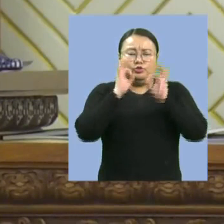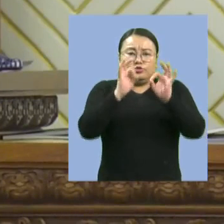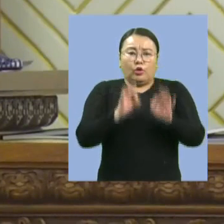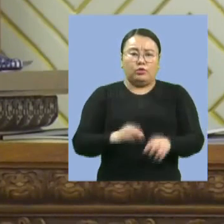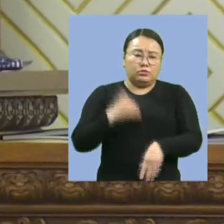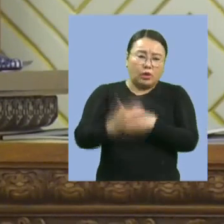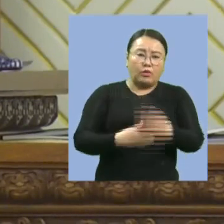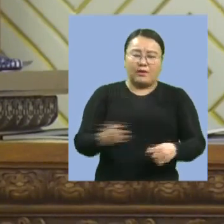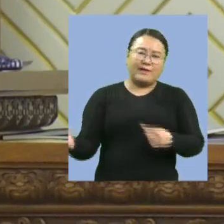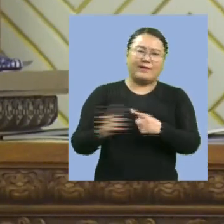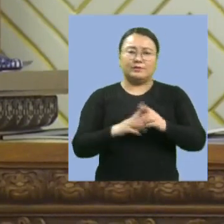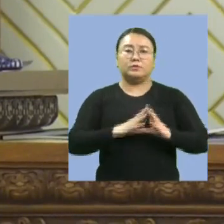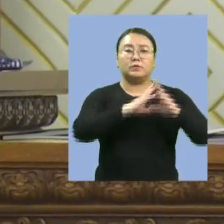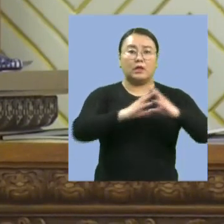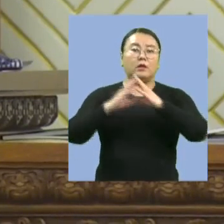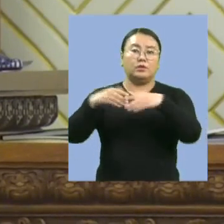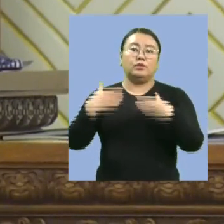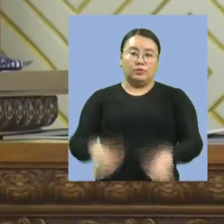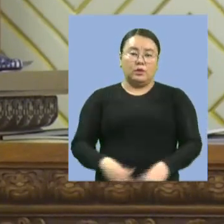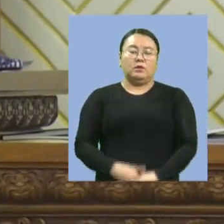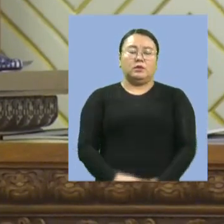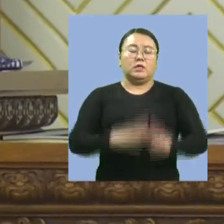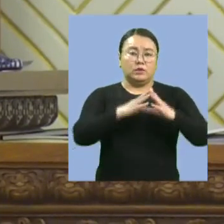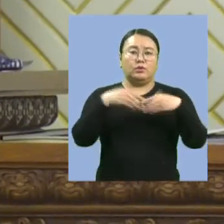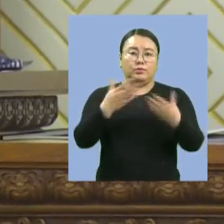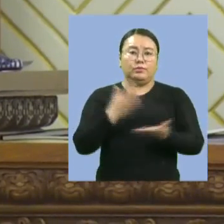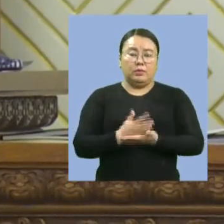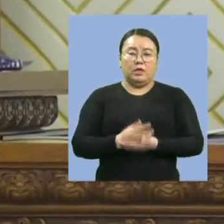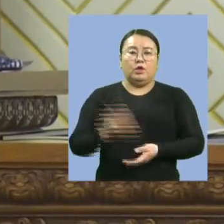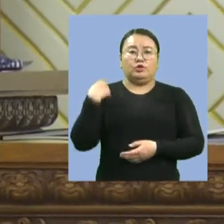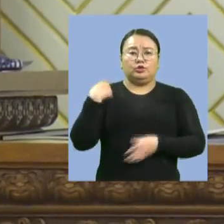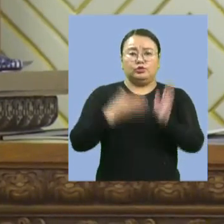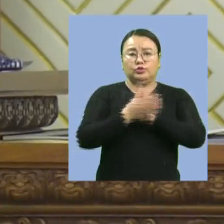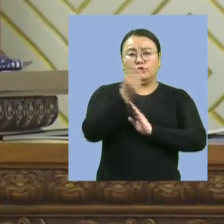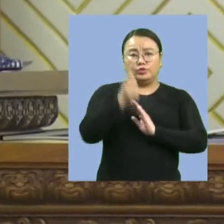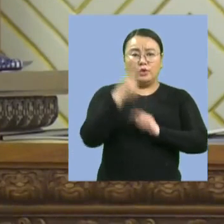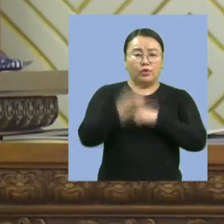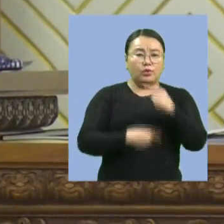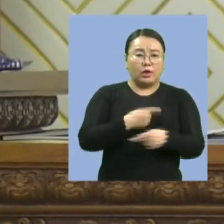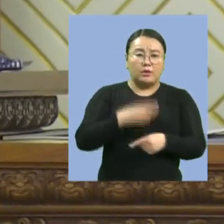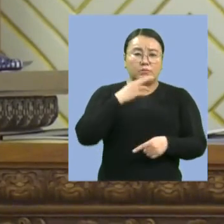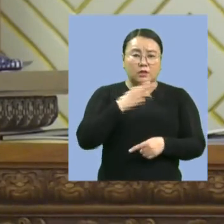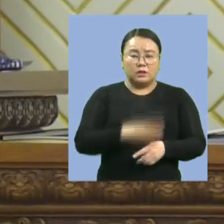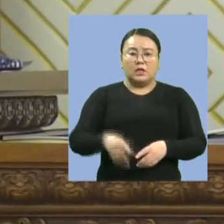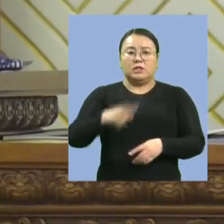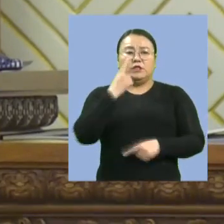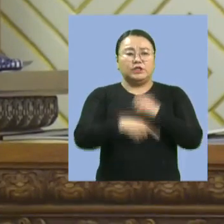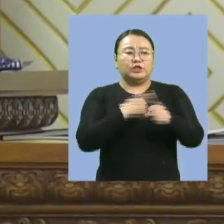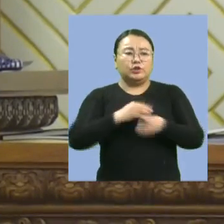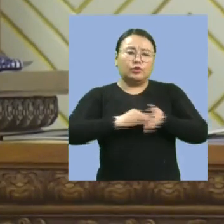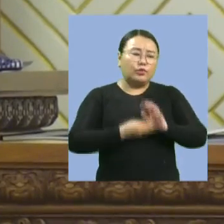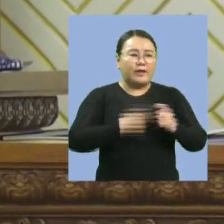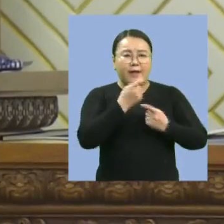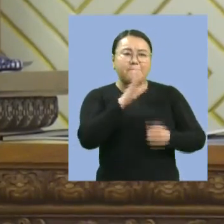хариуцлага сахилгаа өндөржүүлж ажиллахыг хатуу үүрэг чиглэл болгож байна. Өчигдөр төсвийн өрөөний мэдэгдэл жилийн төлгөө хөлцөх